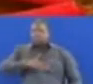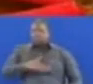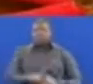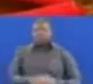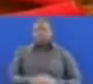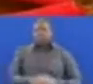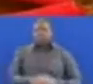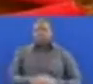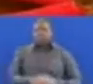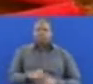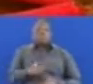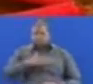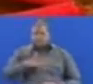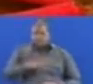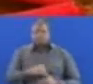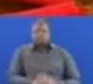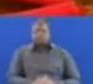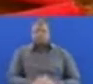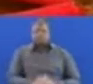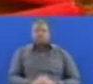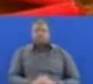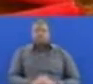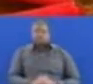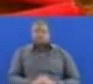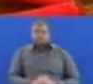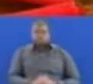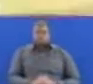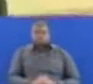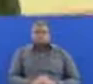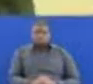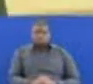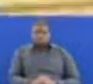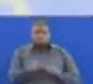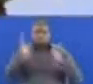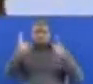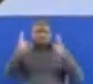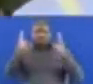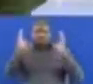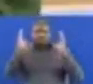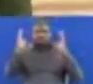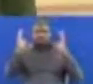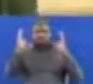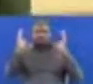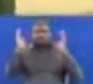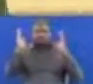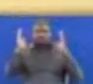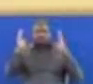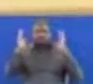Asante sana. Asante sana.